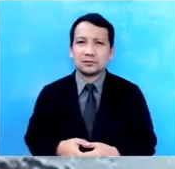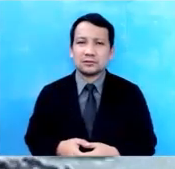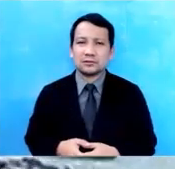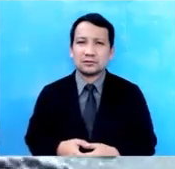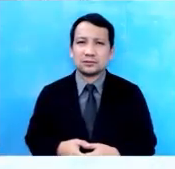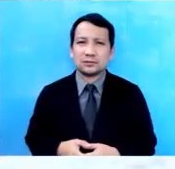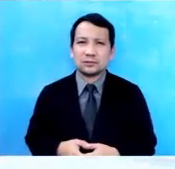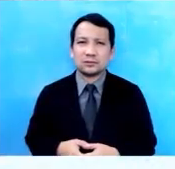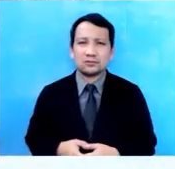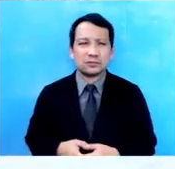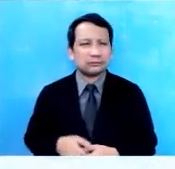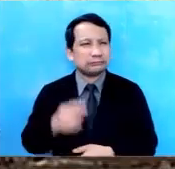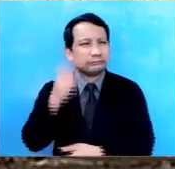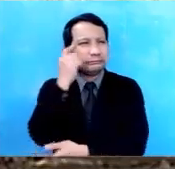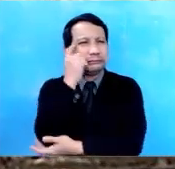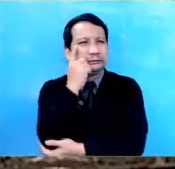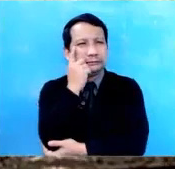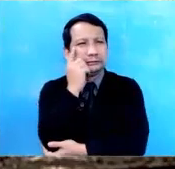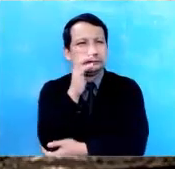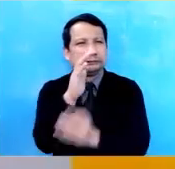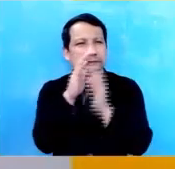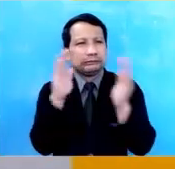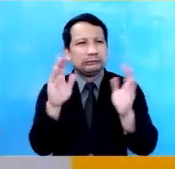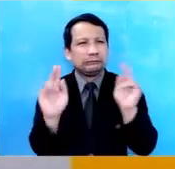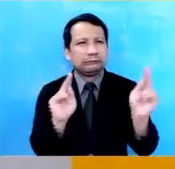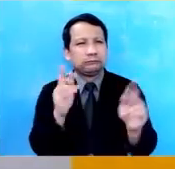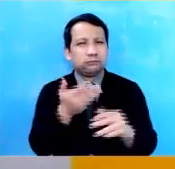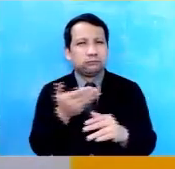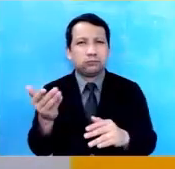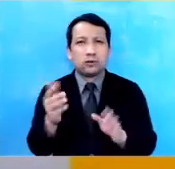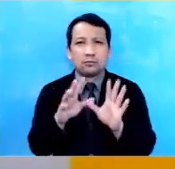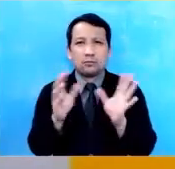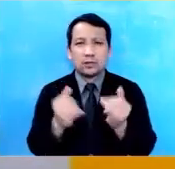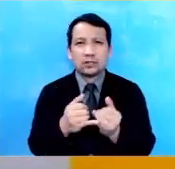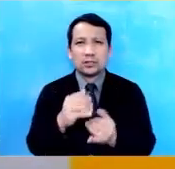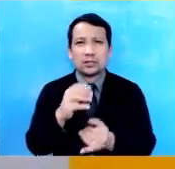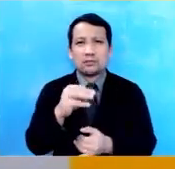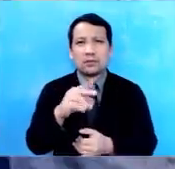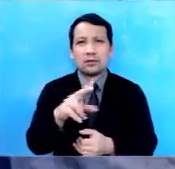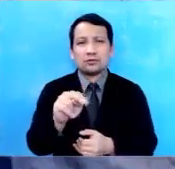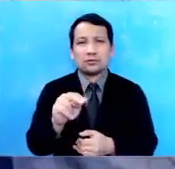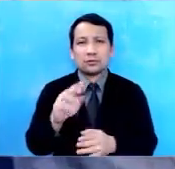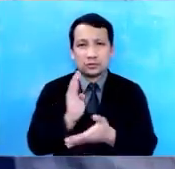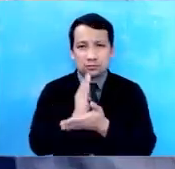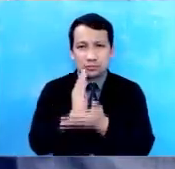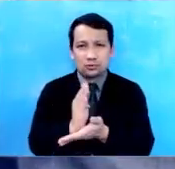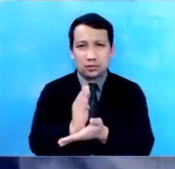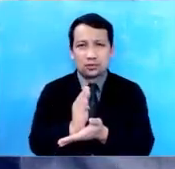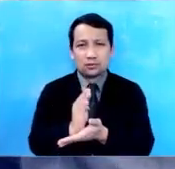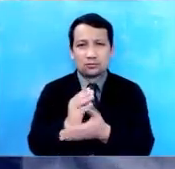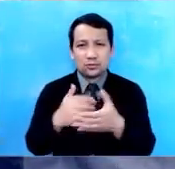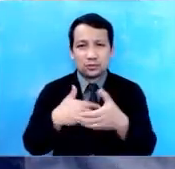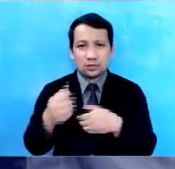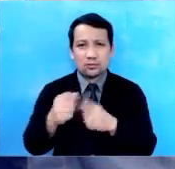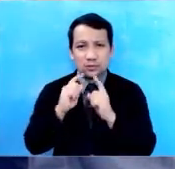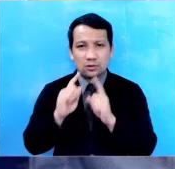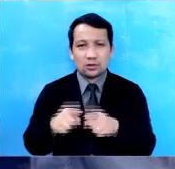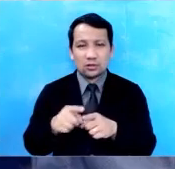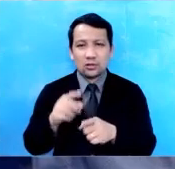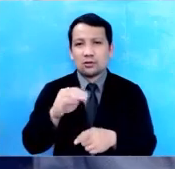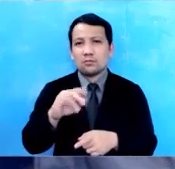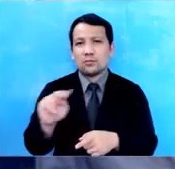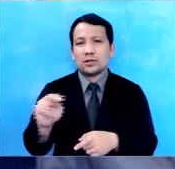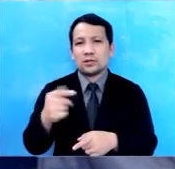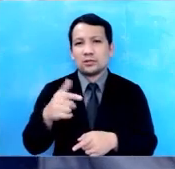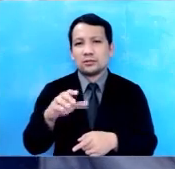Malaking palaisipan para sa mga opisyal at residente ng barangay Manok-Manok dito sa Boracay ang inilabas na ulat ng Mines and Geosciences